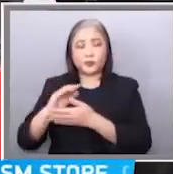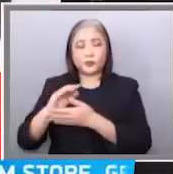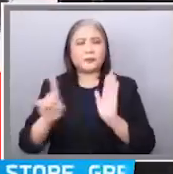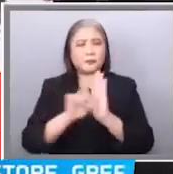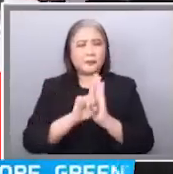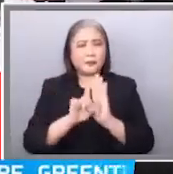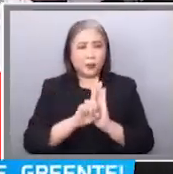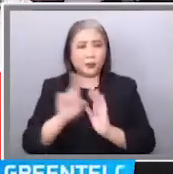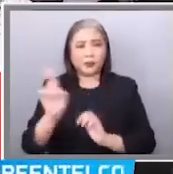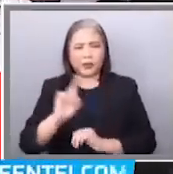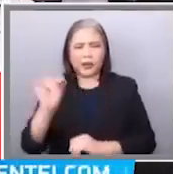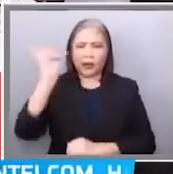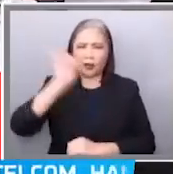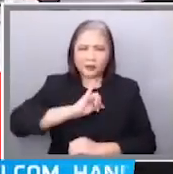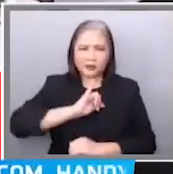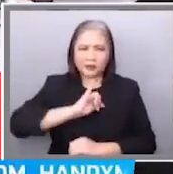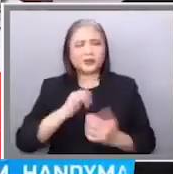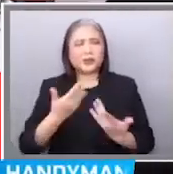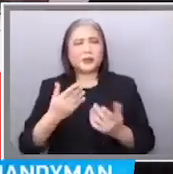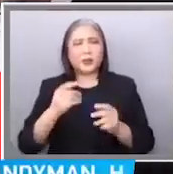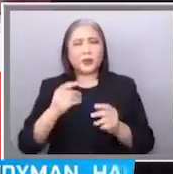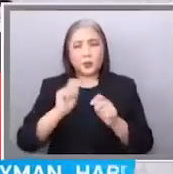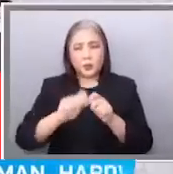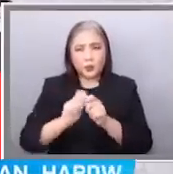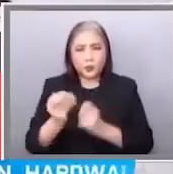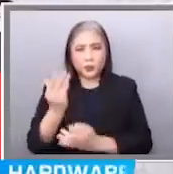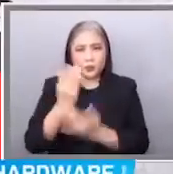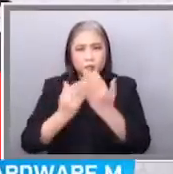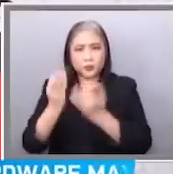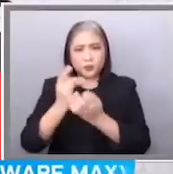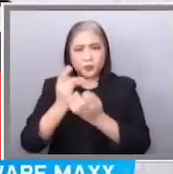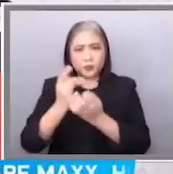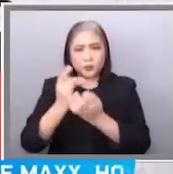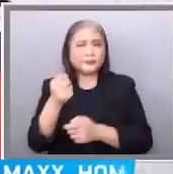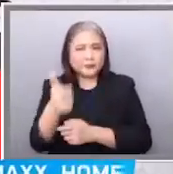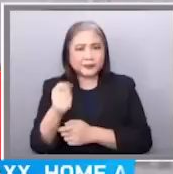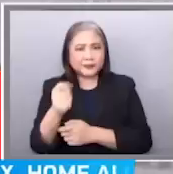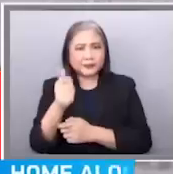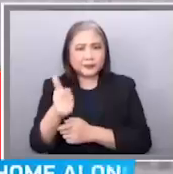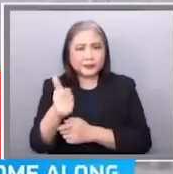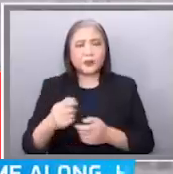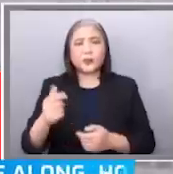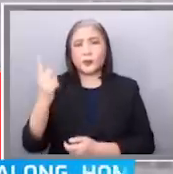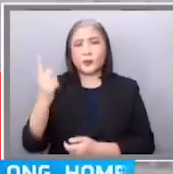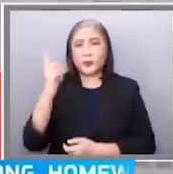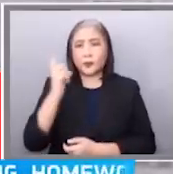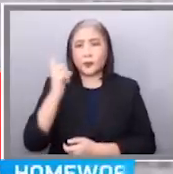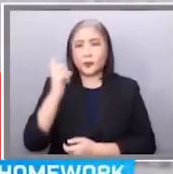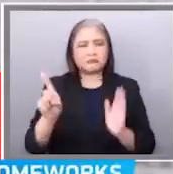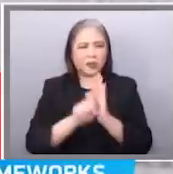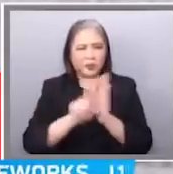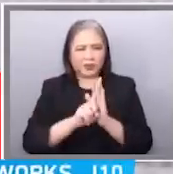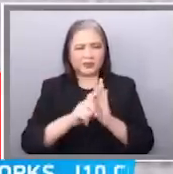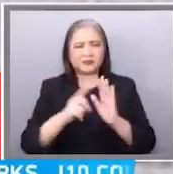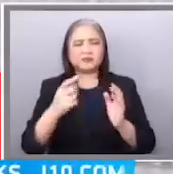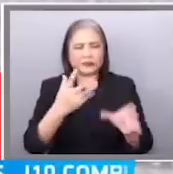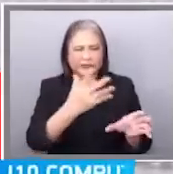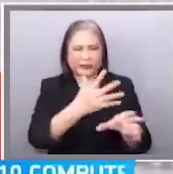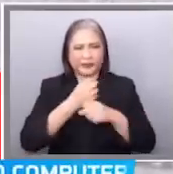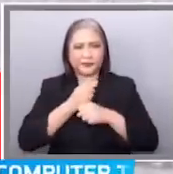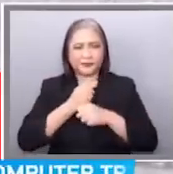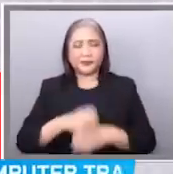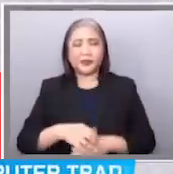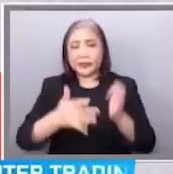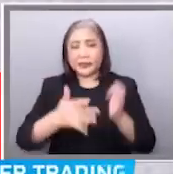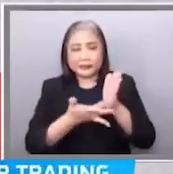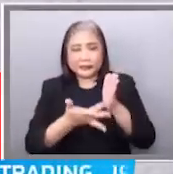inumin, mga flammable materials, kabilang na yung lighter, pati na po mga pabango ha, kinukupis ka po yan. Ano bang matutulis na bagay at mga malalakas